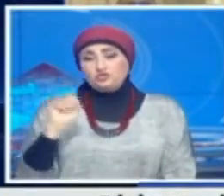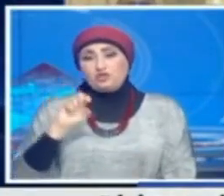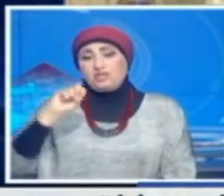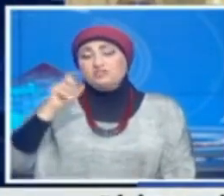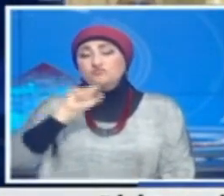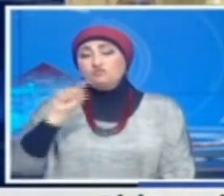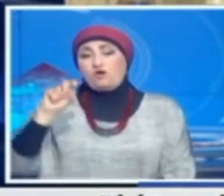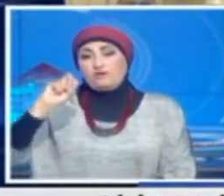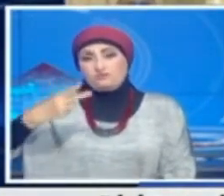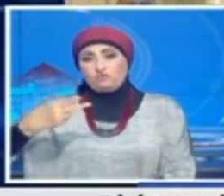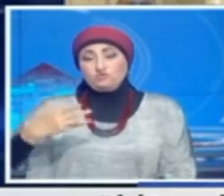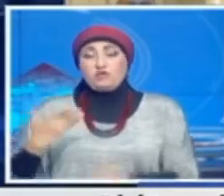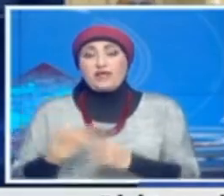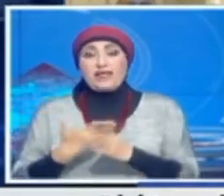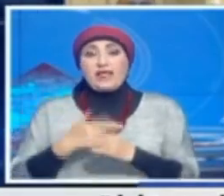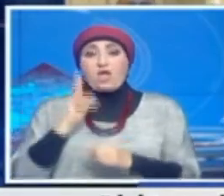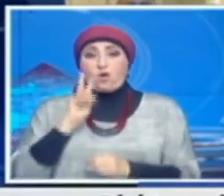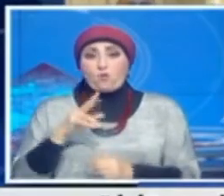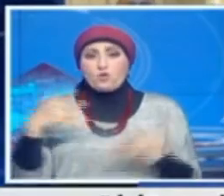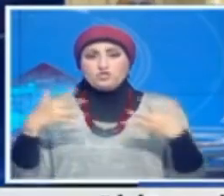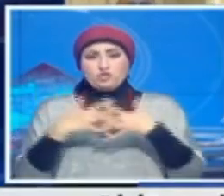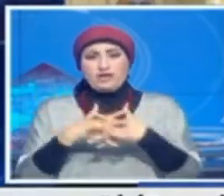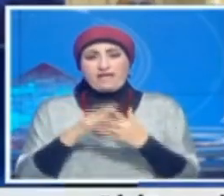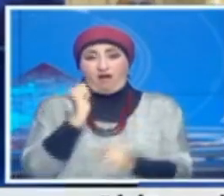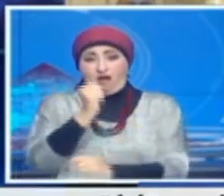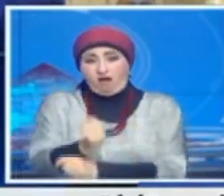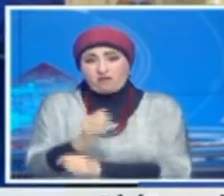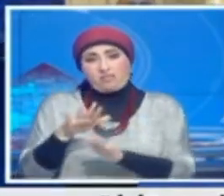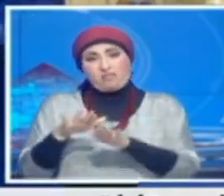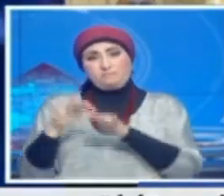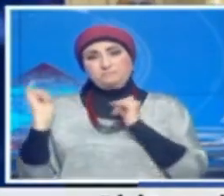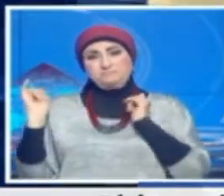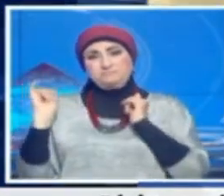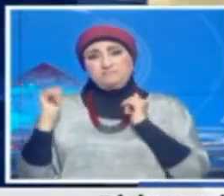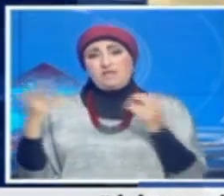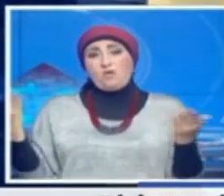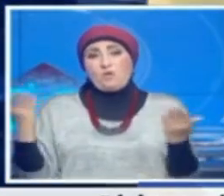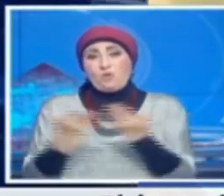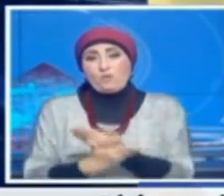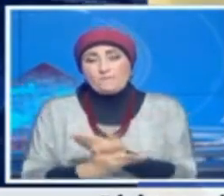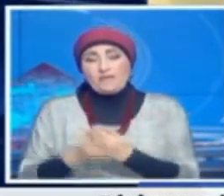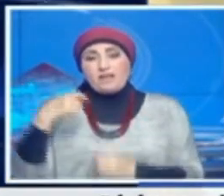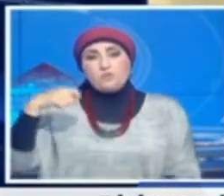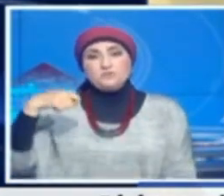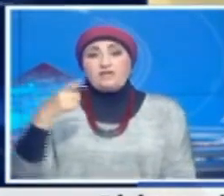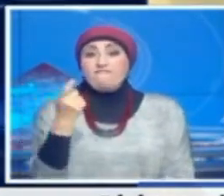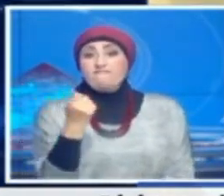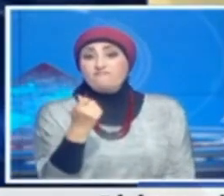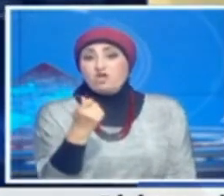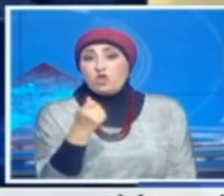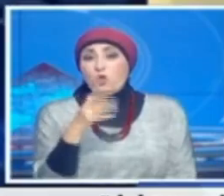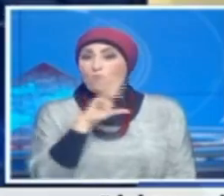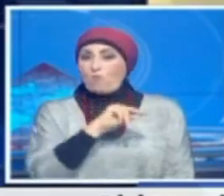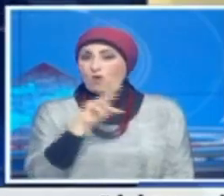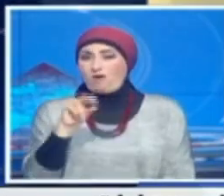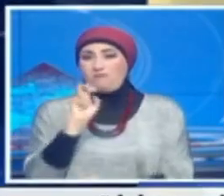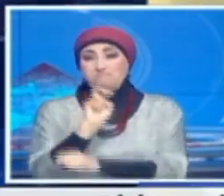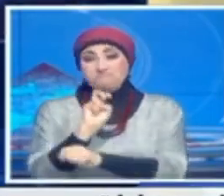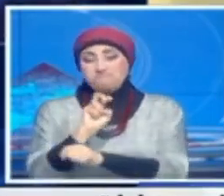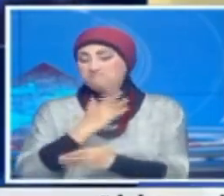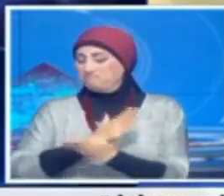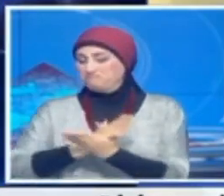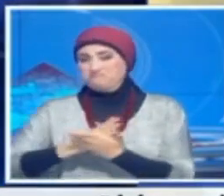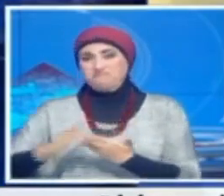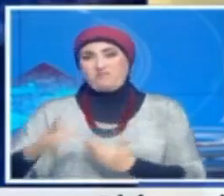2020، بحيث تتنازل هذه الشركات عن تلك الأراضي المراد مبادلتها لوزارة المالية مقابل